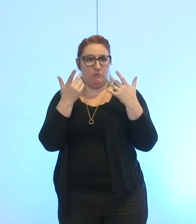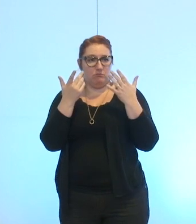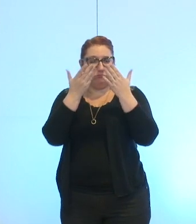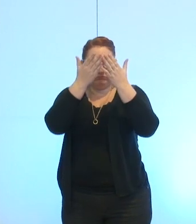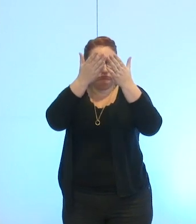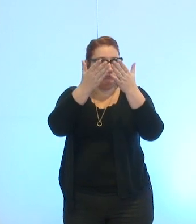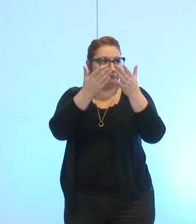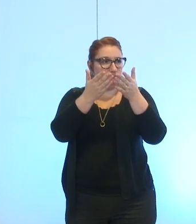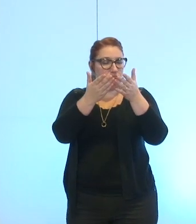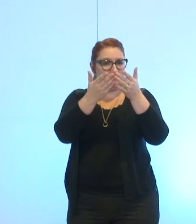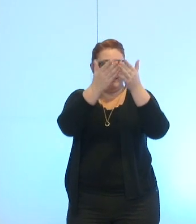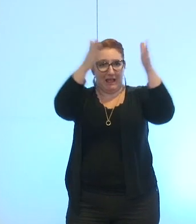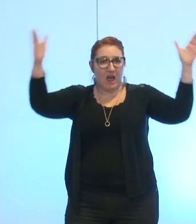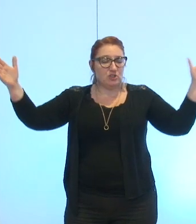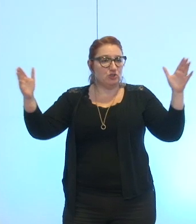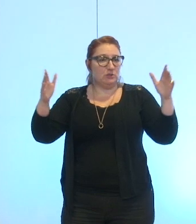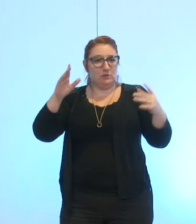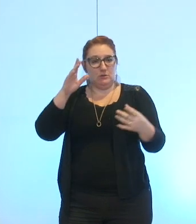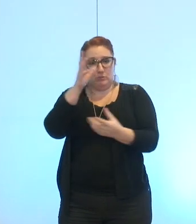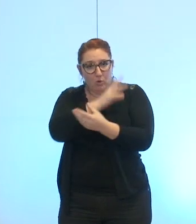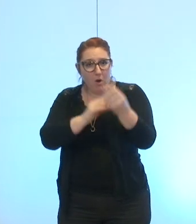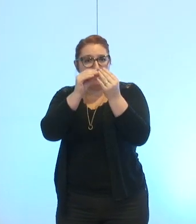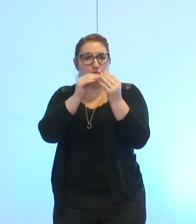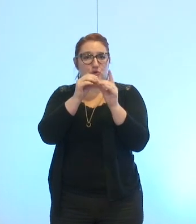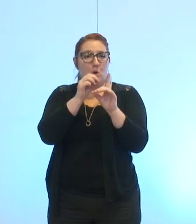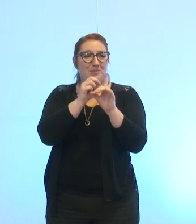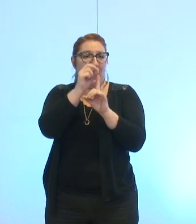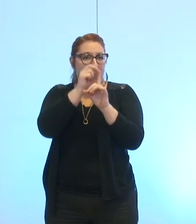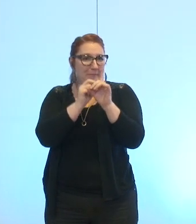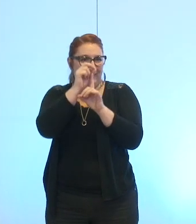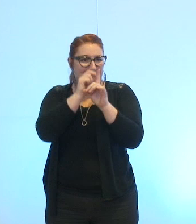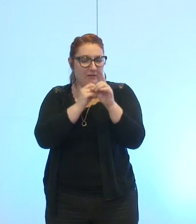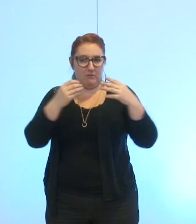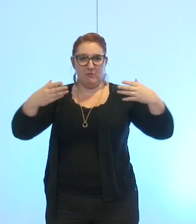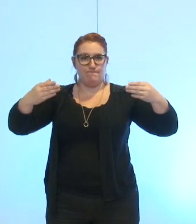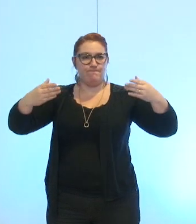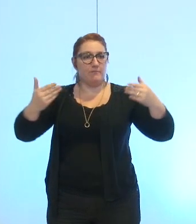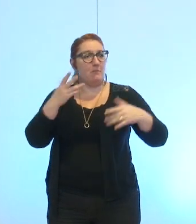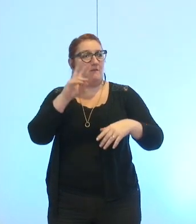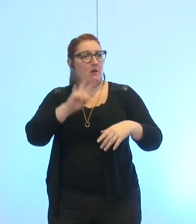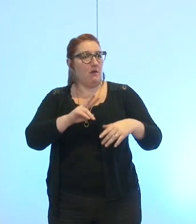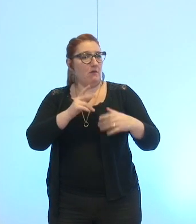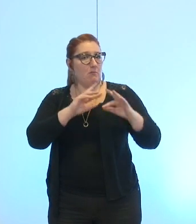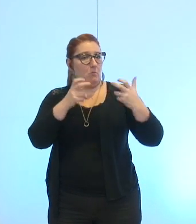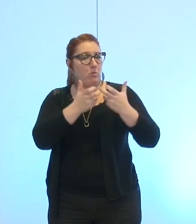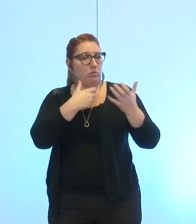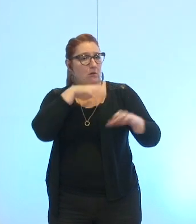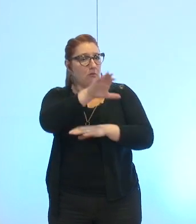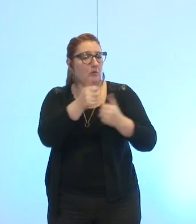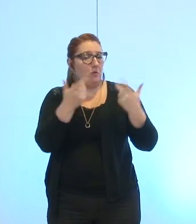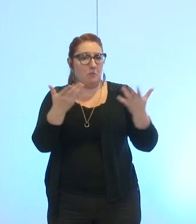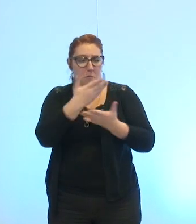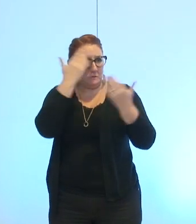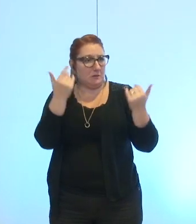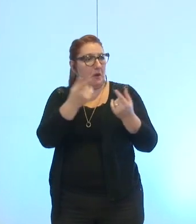son action en ajoutant un volet thermique mais quel montant allez-vous consacrer à cet engagement on nen sait rien en commission on a posé la question